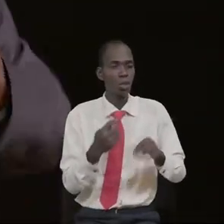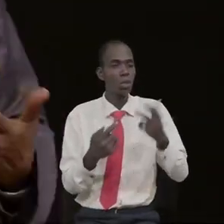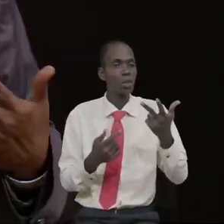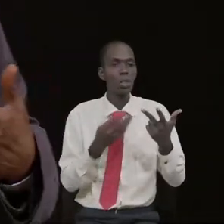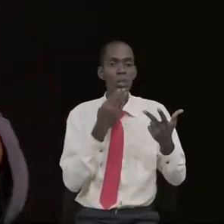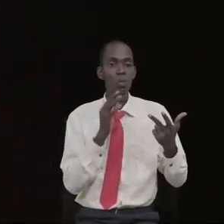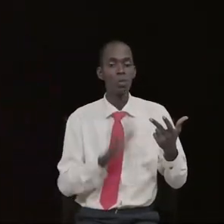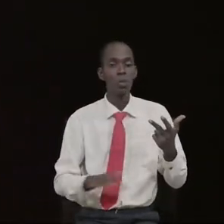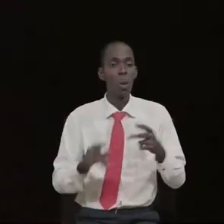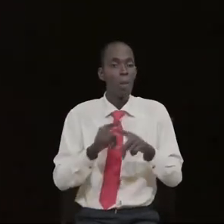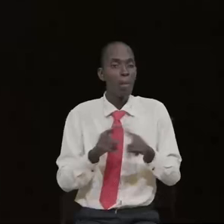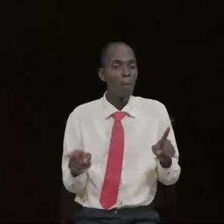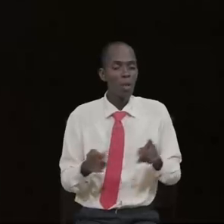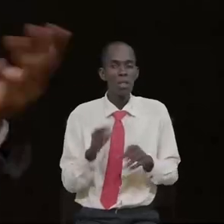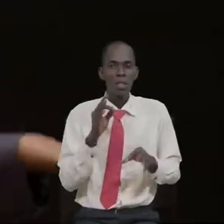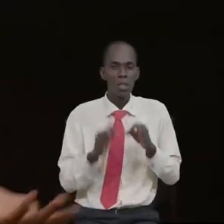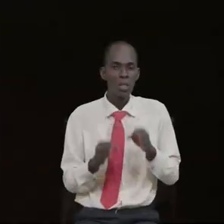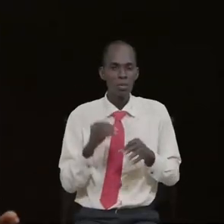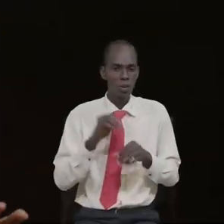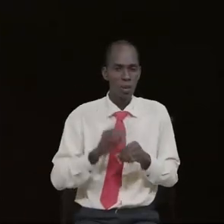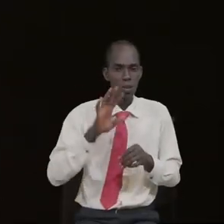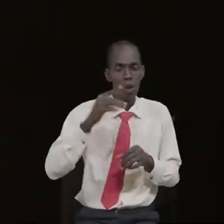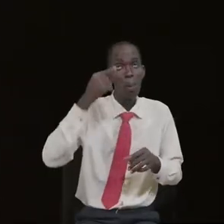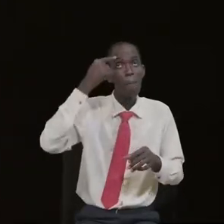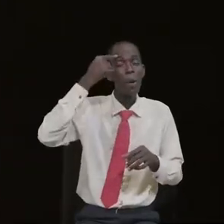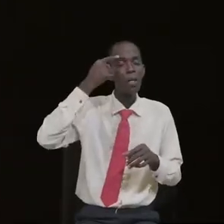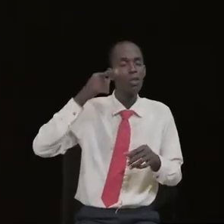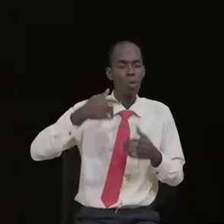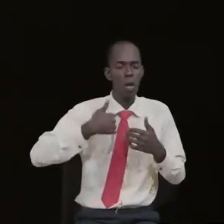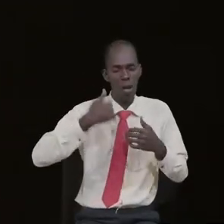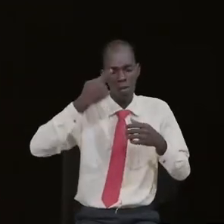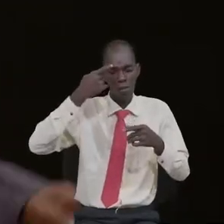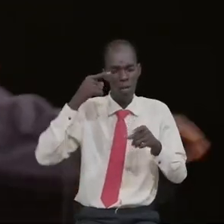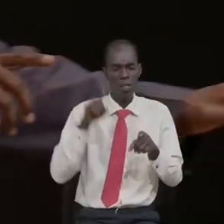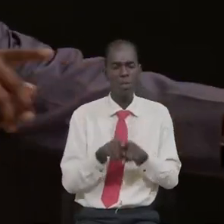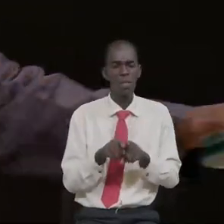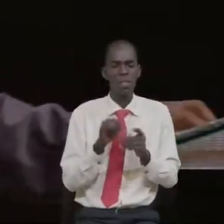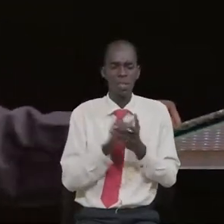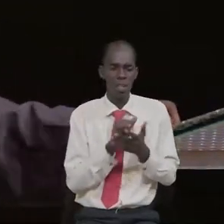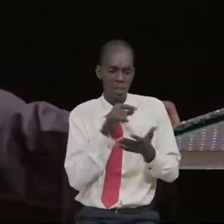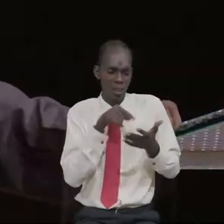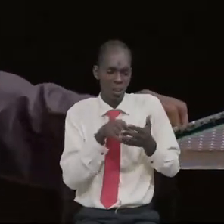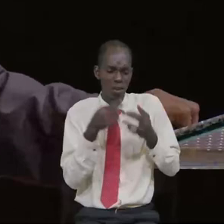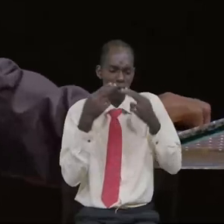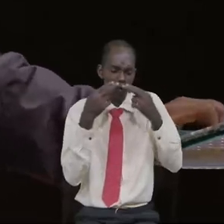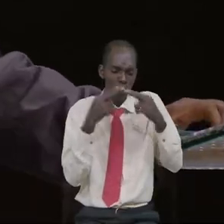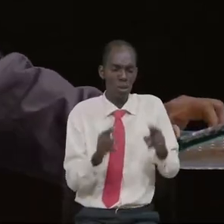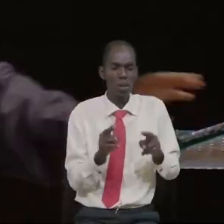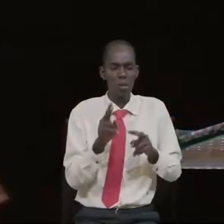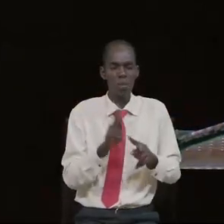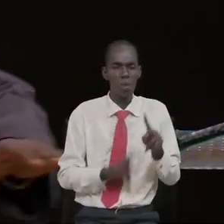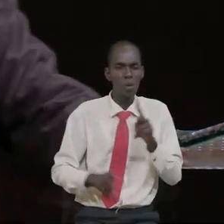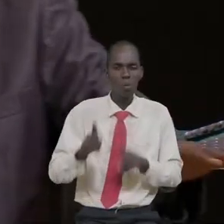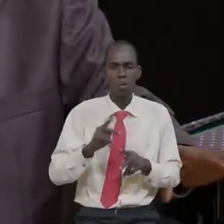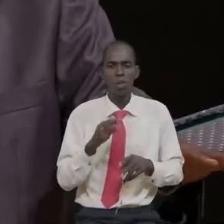Shadrach, Meshach et Abednego. Mais si tu es en accord que ces innocents, que ces gens justes, que ces